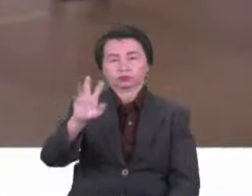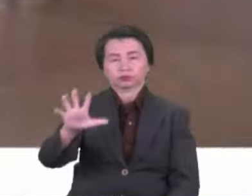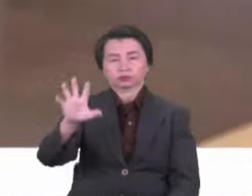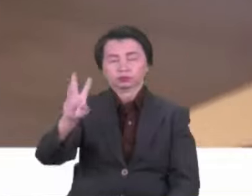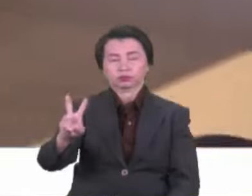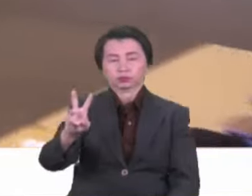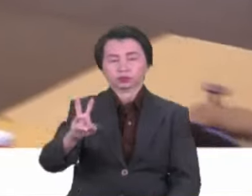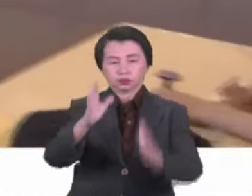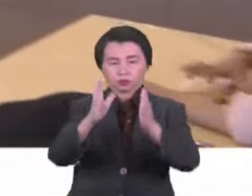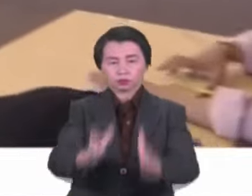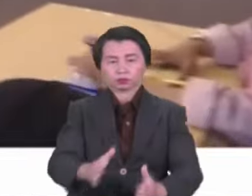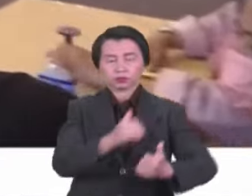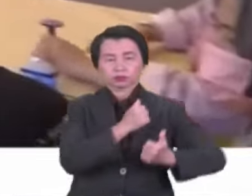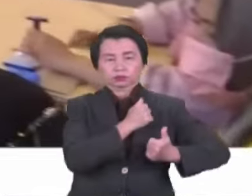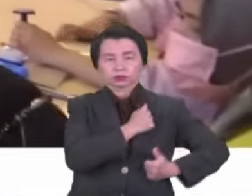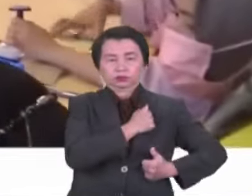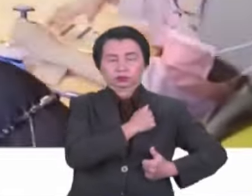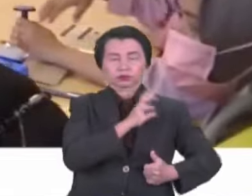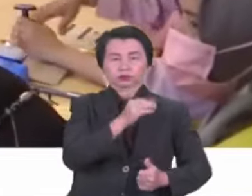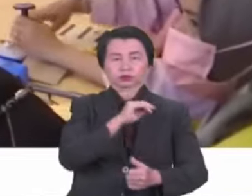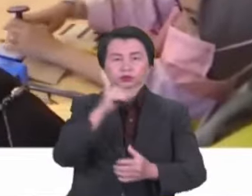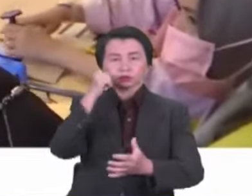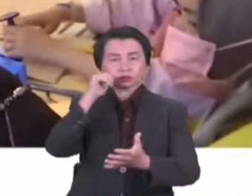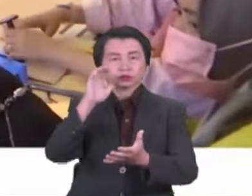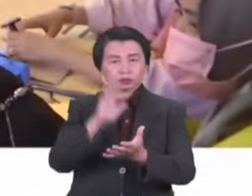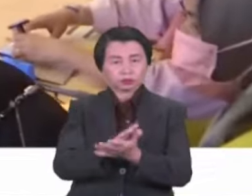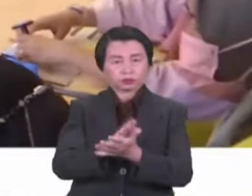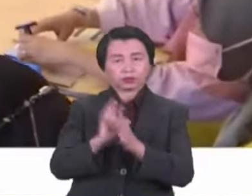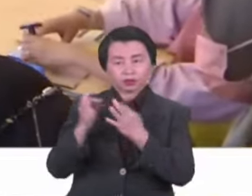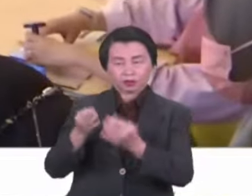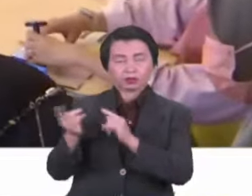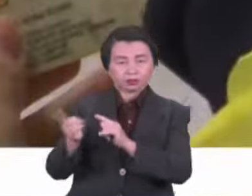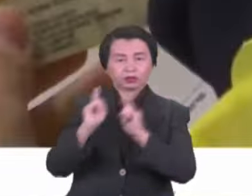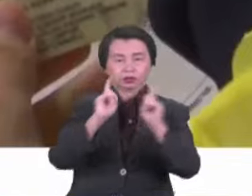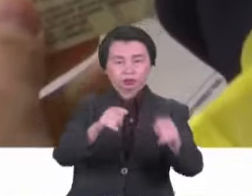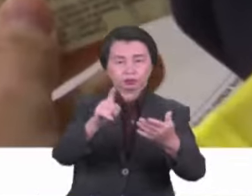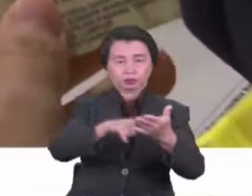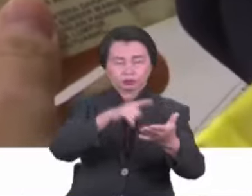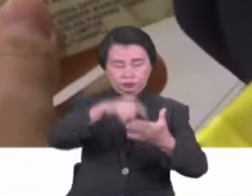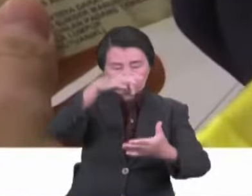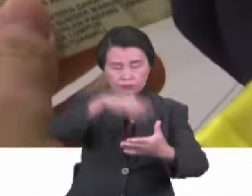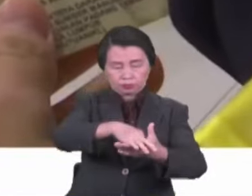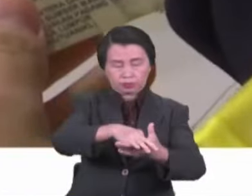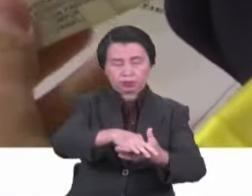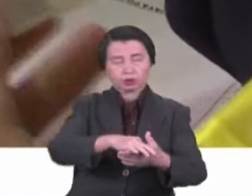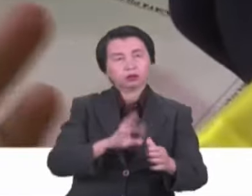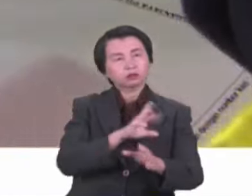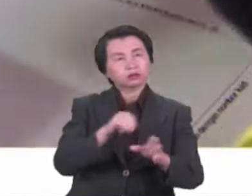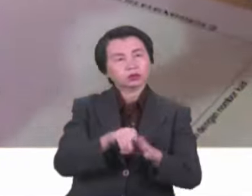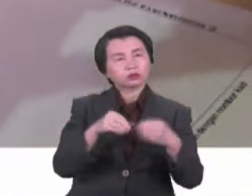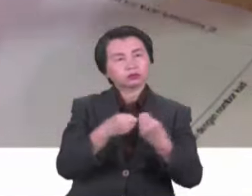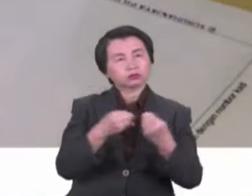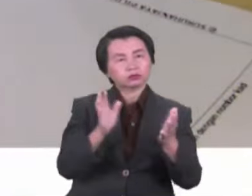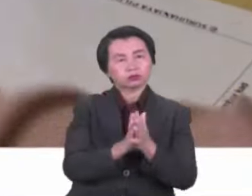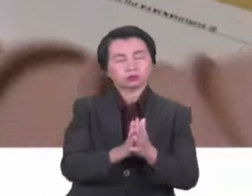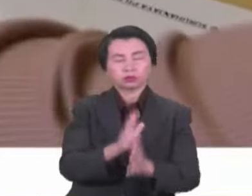12,256 anggota tentera dan pasangan yang akan mengundi, yang mana melibatkan lebih